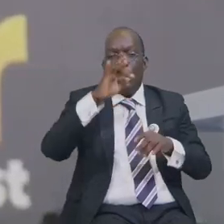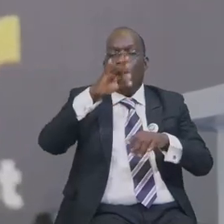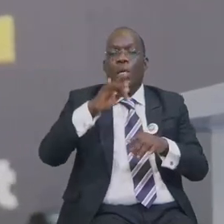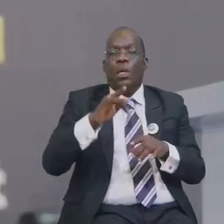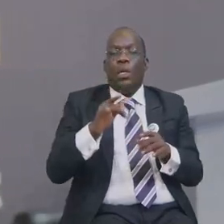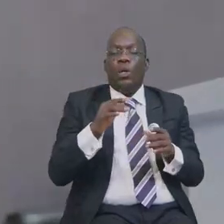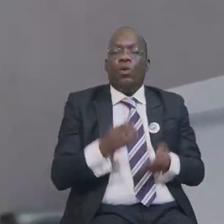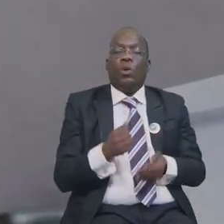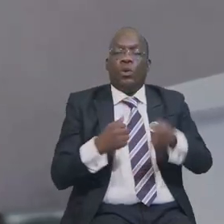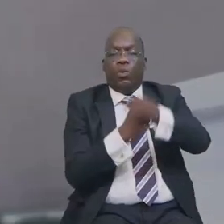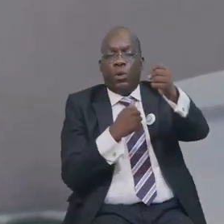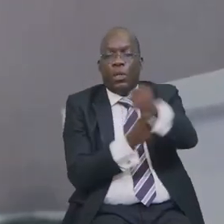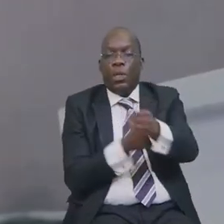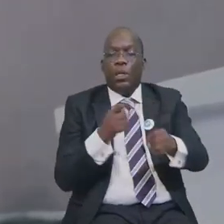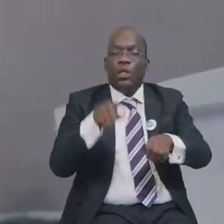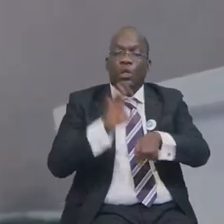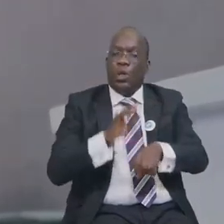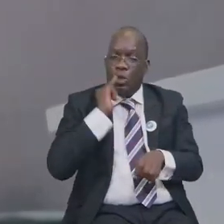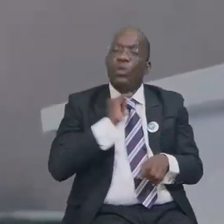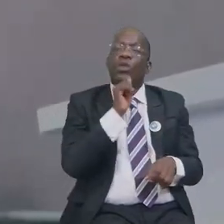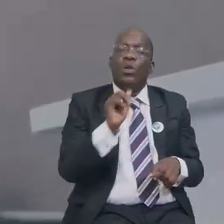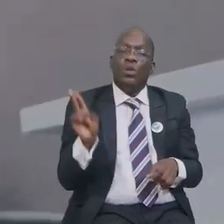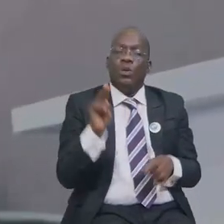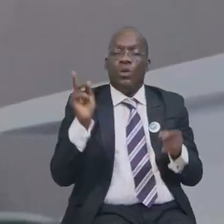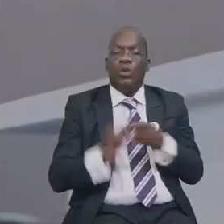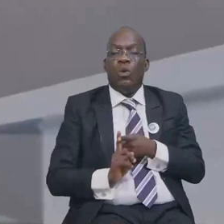L'église n'est pas habituée à attendre et prier.